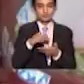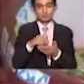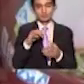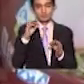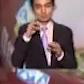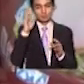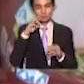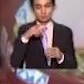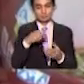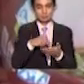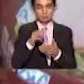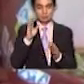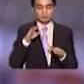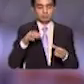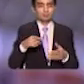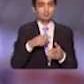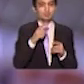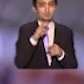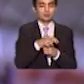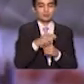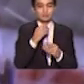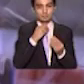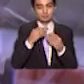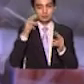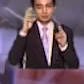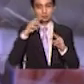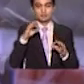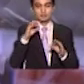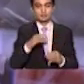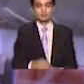жатқанын біле бермейді. Руслан Жасұланұлы, Азамат Елубаев, Информбюро, Солтүстік Қазақстан облысы.